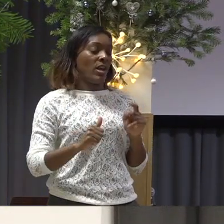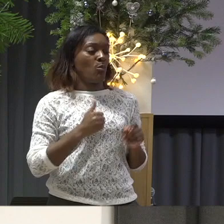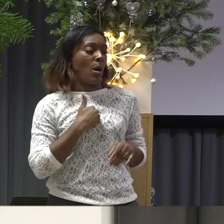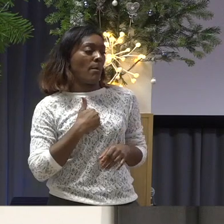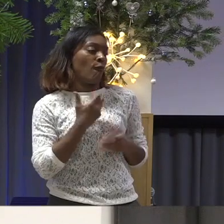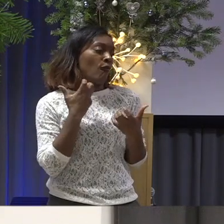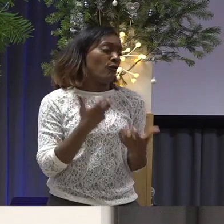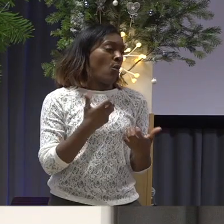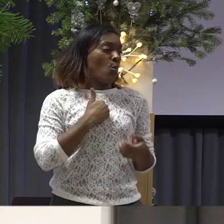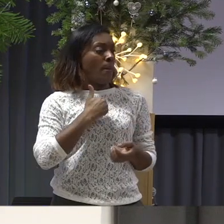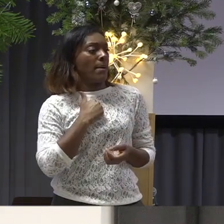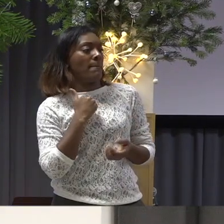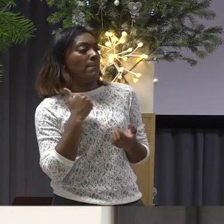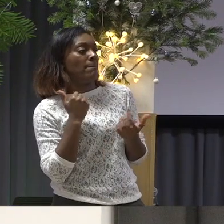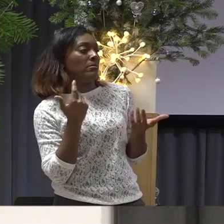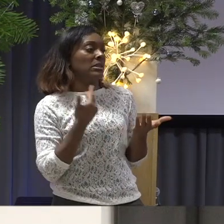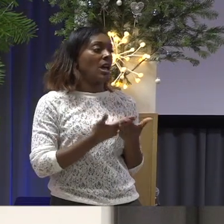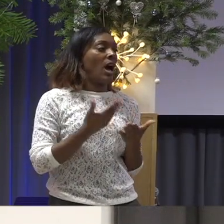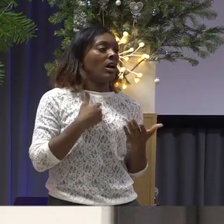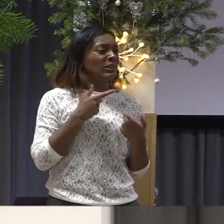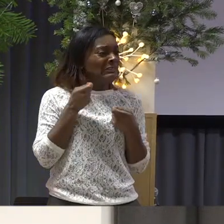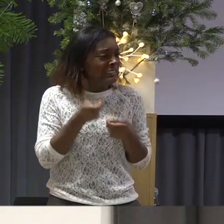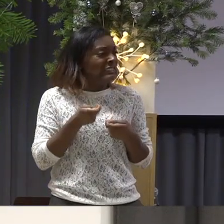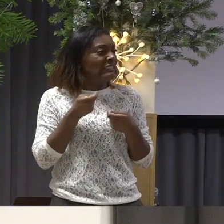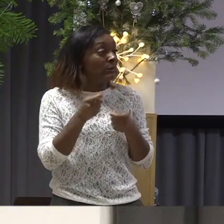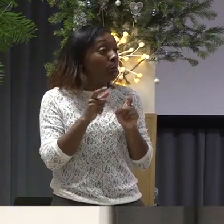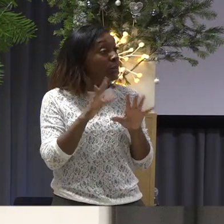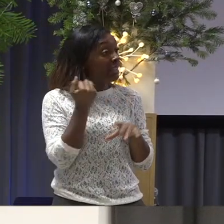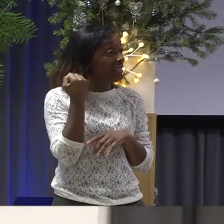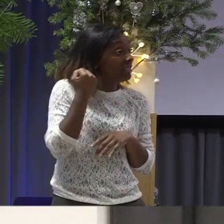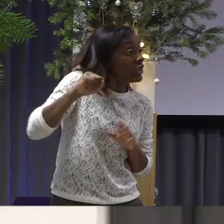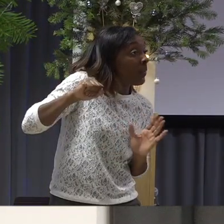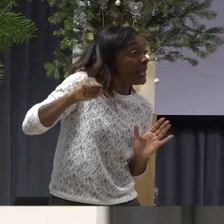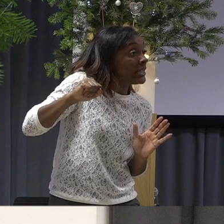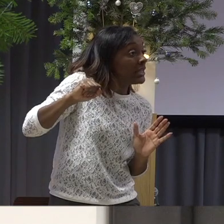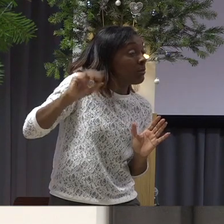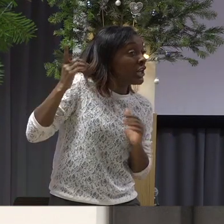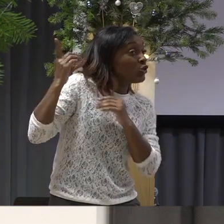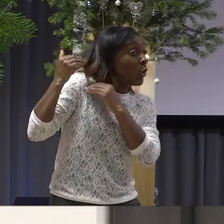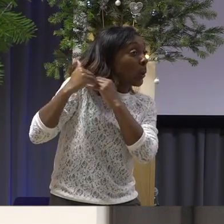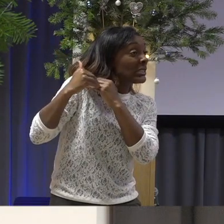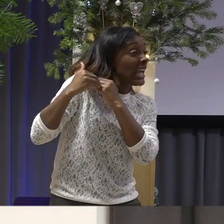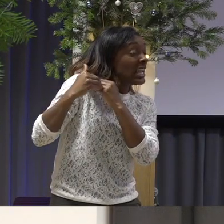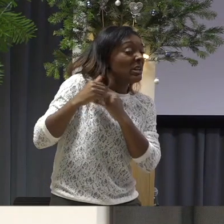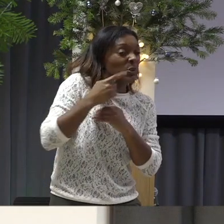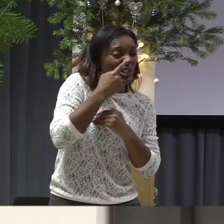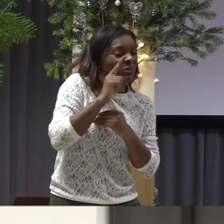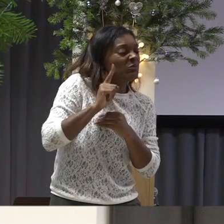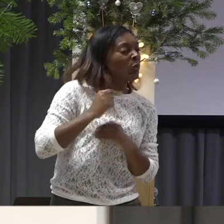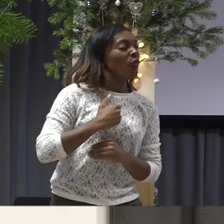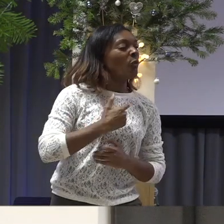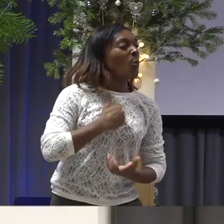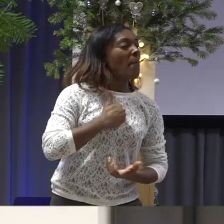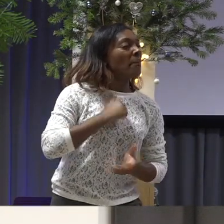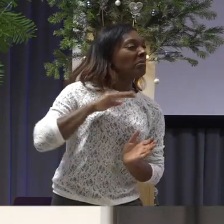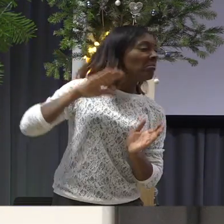cœur. Parfois, persistant dans la désobéissance, dans le rejet de Dieu, dans l'absence de la